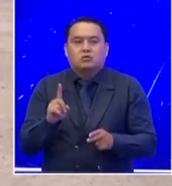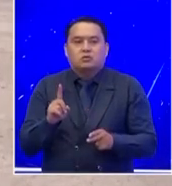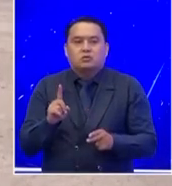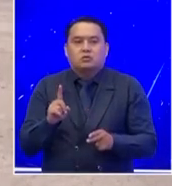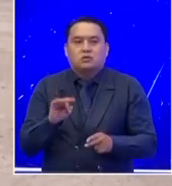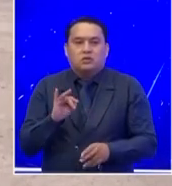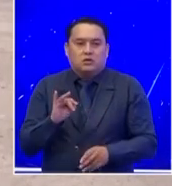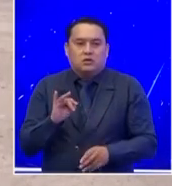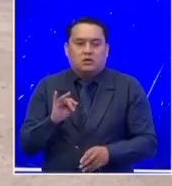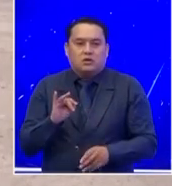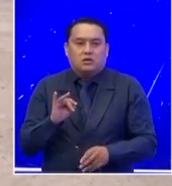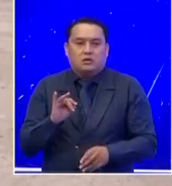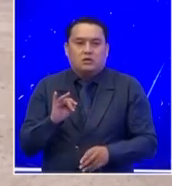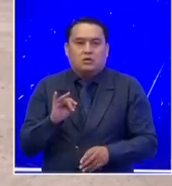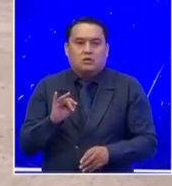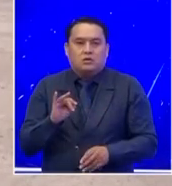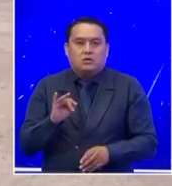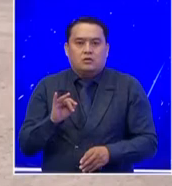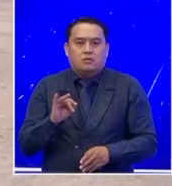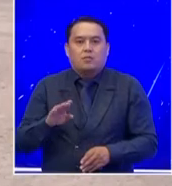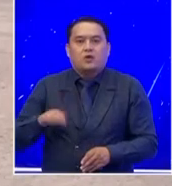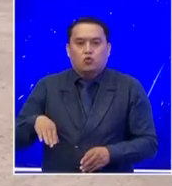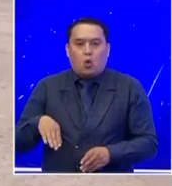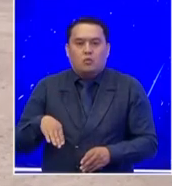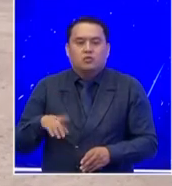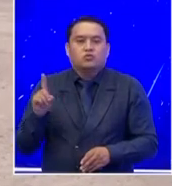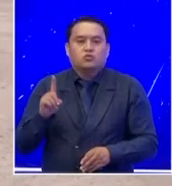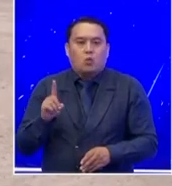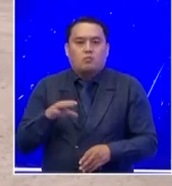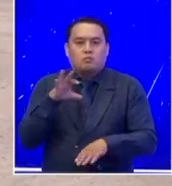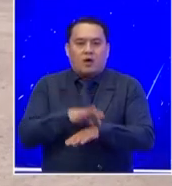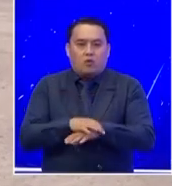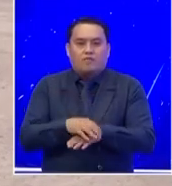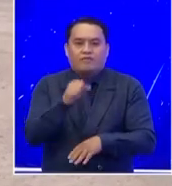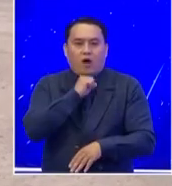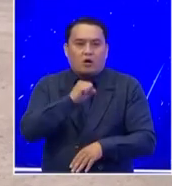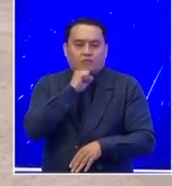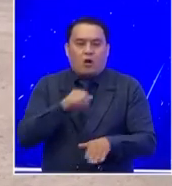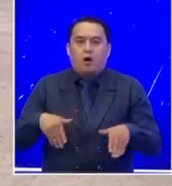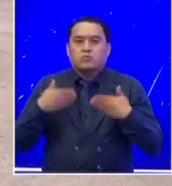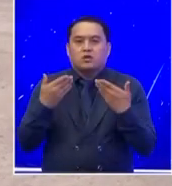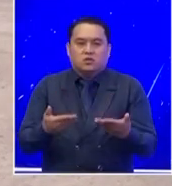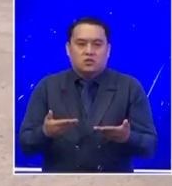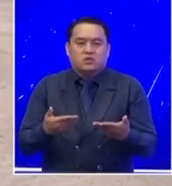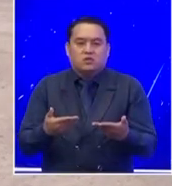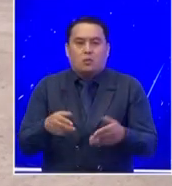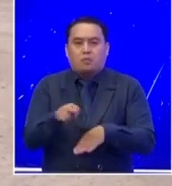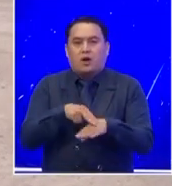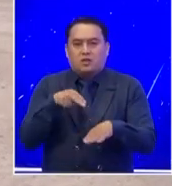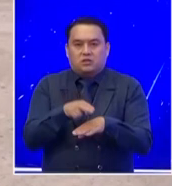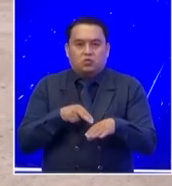надежду. В общем, потом пришел слух, что поймали воров, обратились в